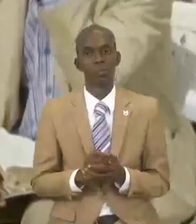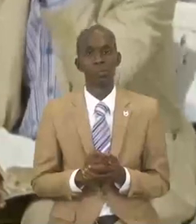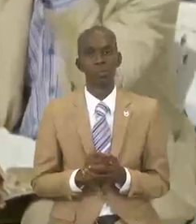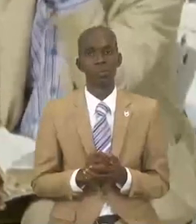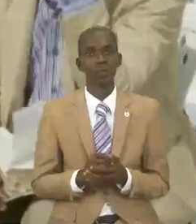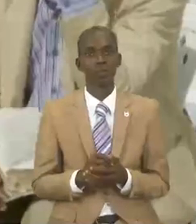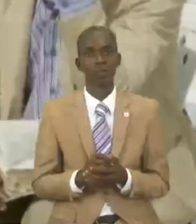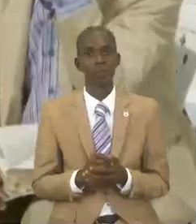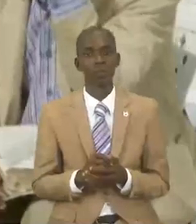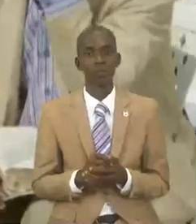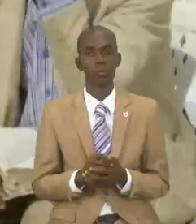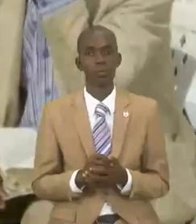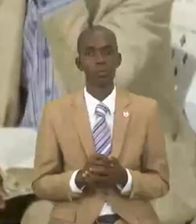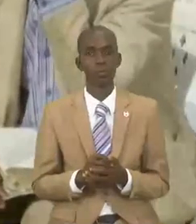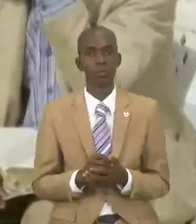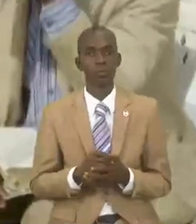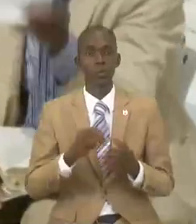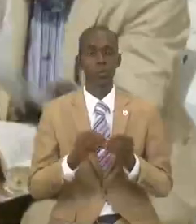Nous allons à la troisième partie là-bas.